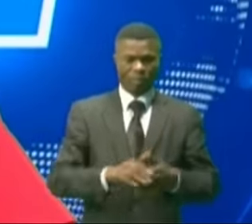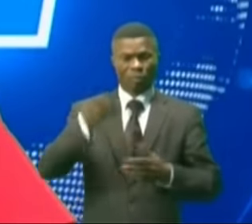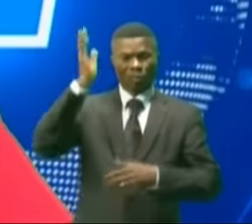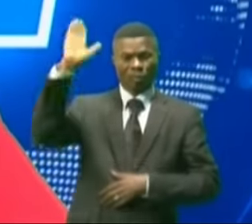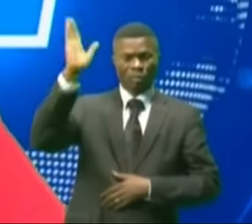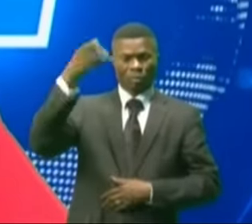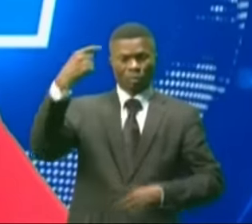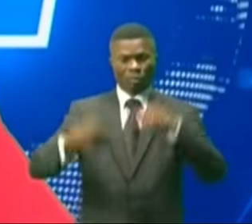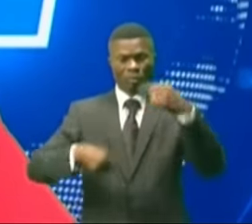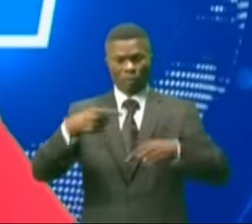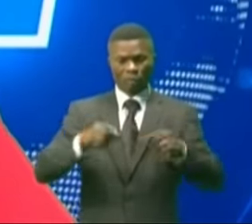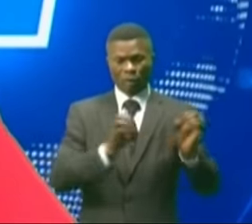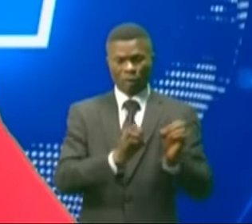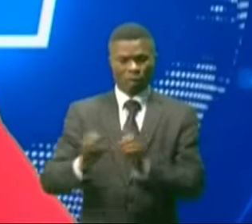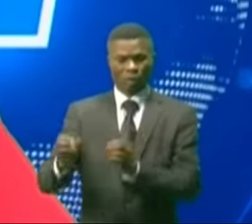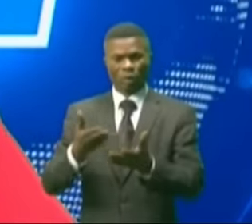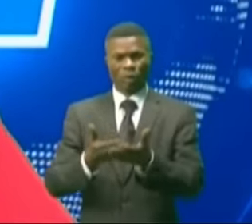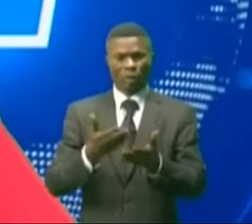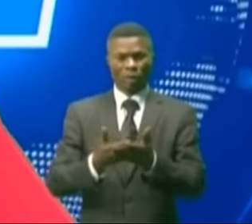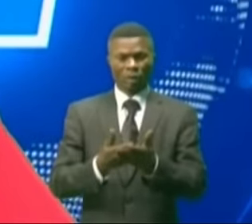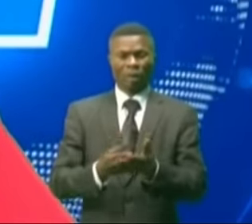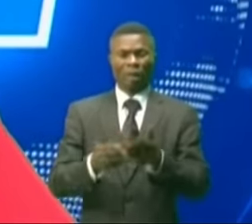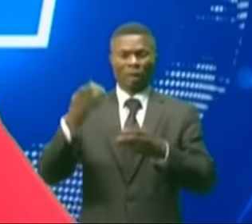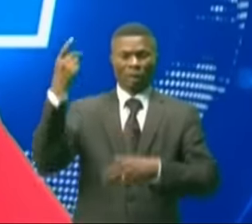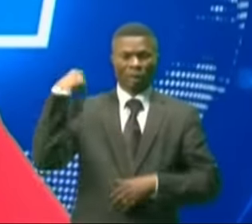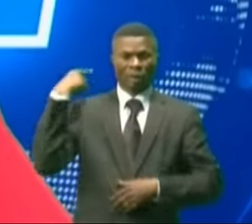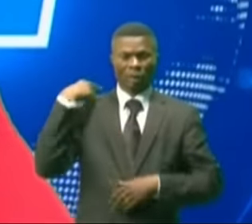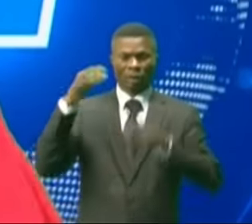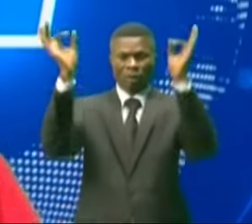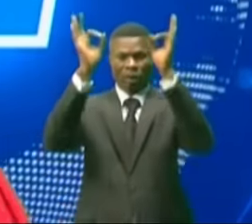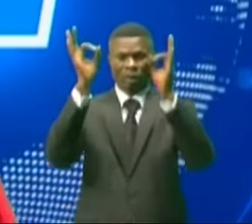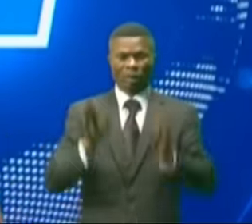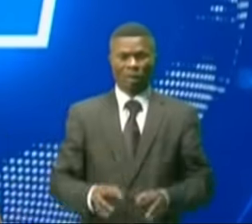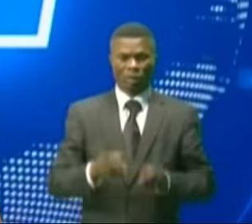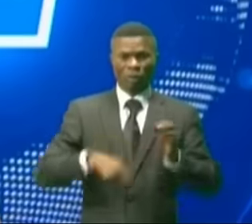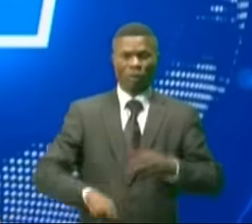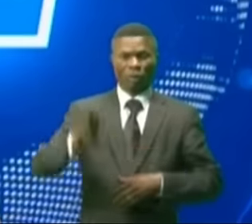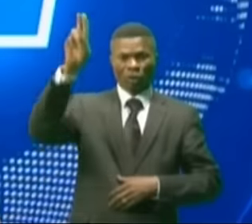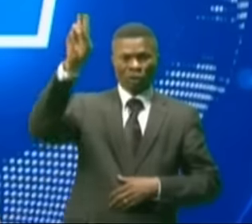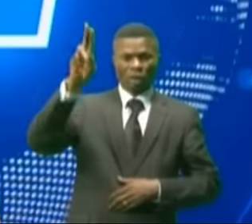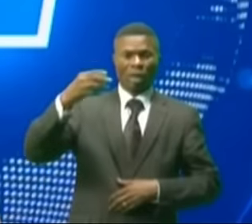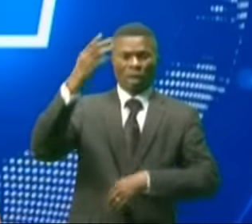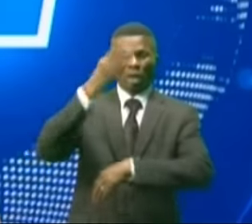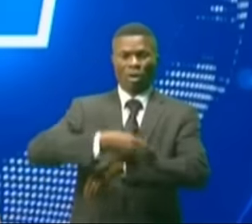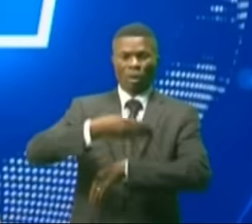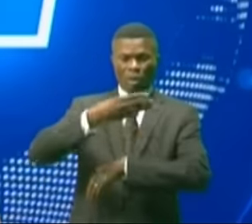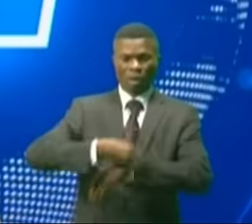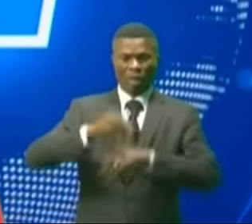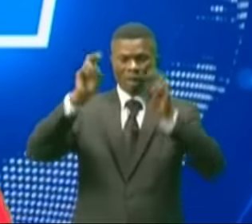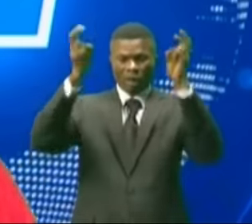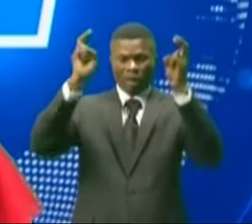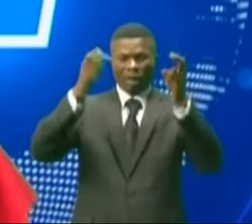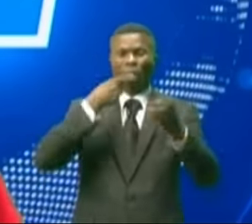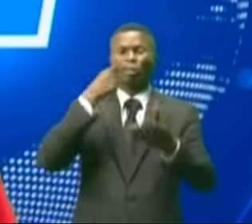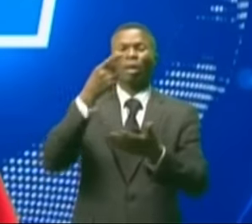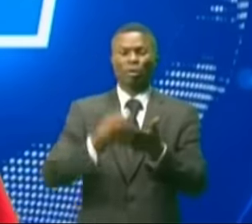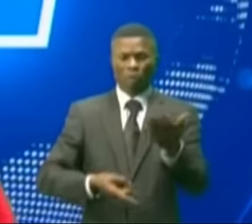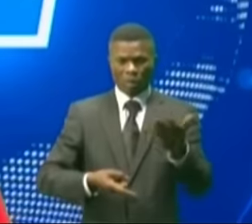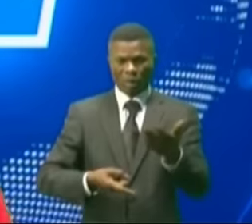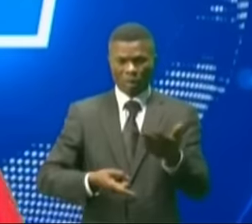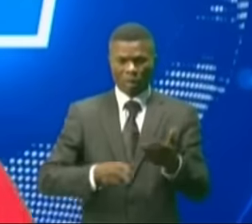conférence débat vient d'être organisée par les élites de la Fédération de l'UDPS Moamba. Le thème au centre de ces